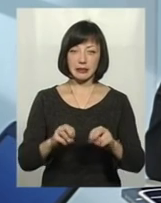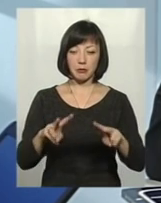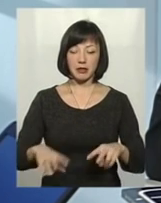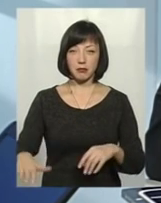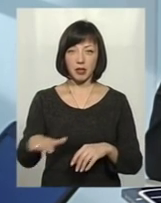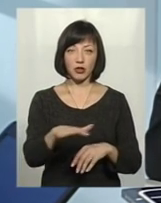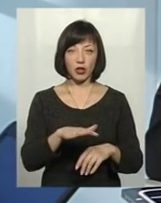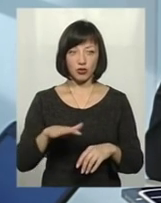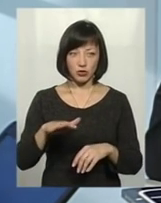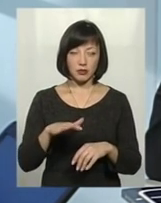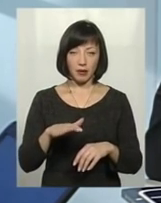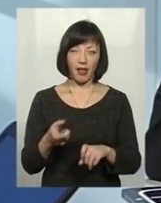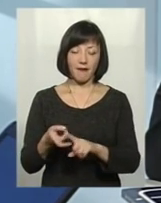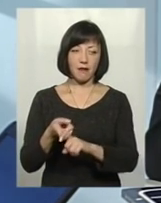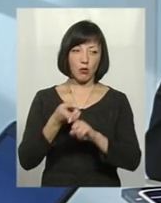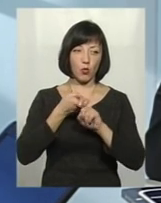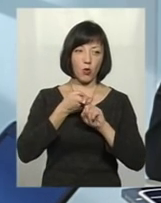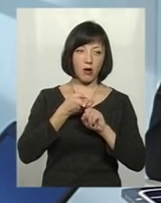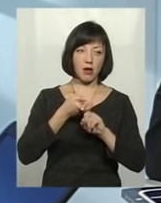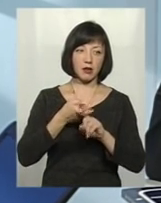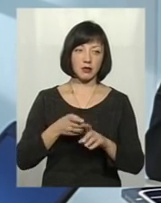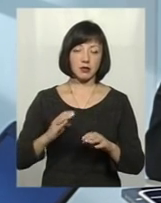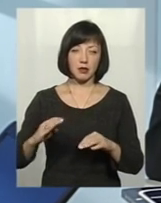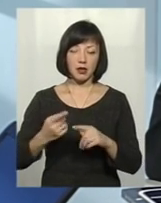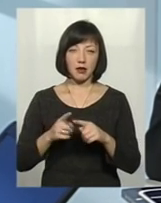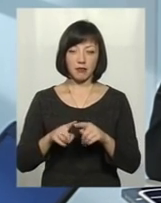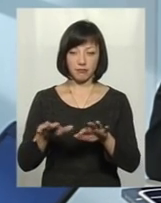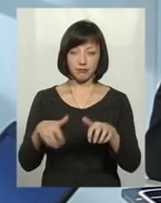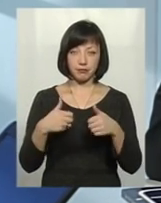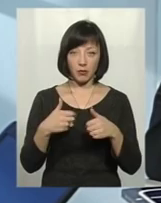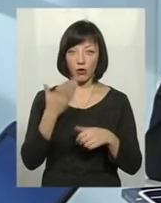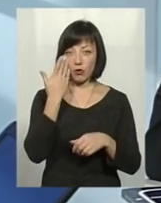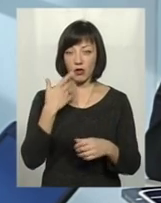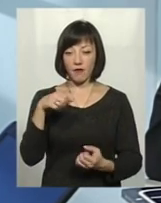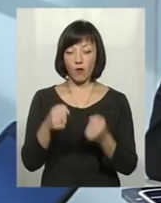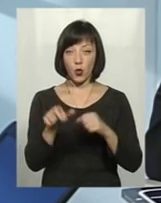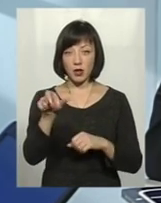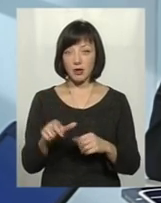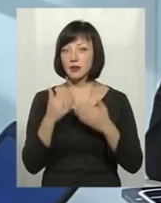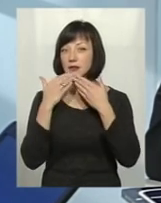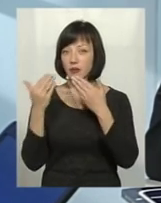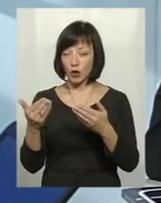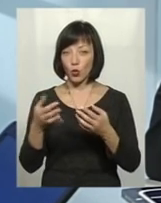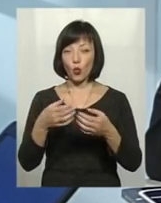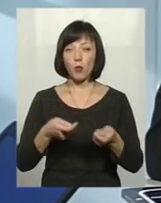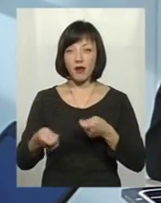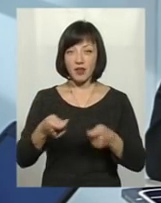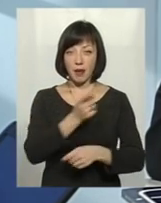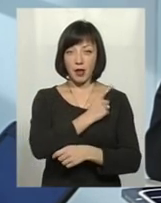тобто шляхом евакуації його, і після того, як водій звернеться вже в управління патрульної